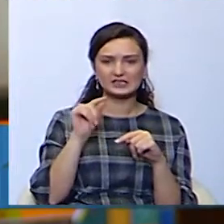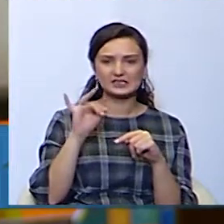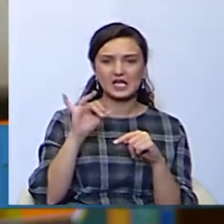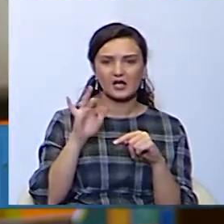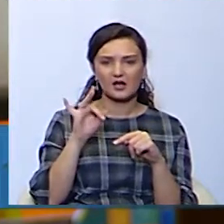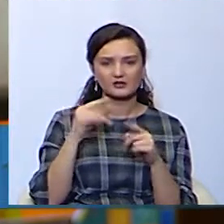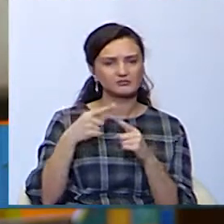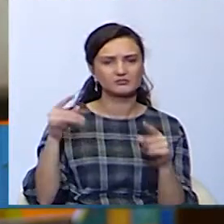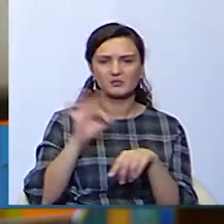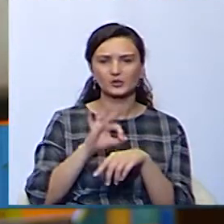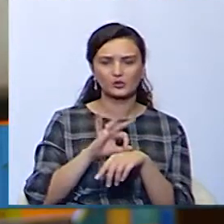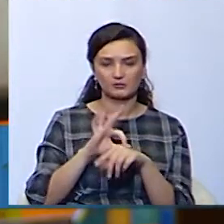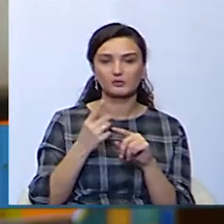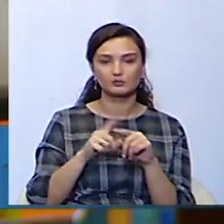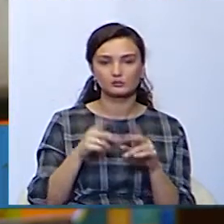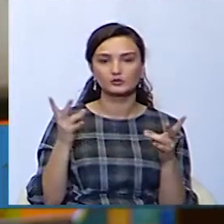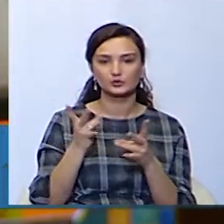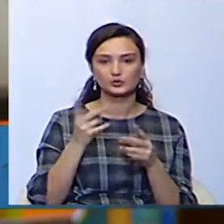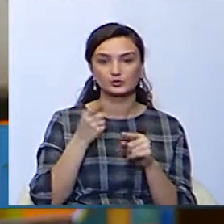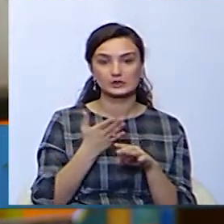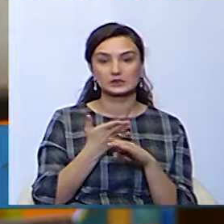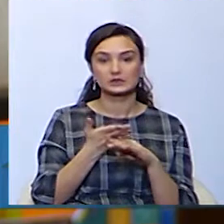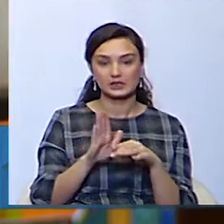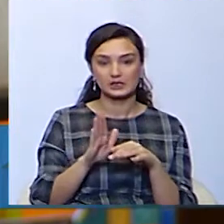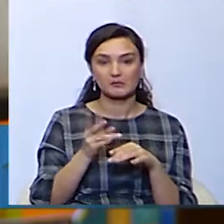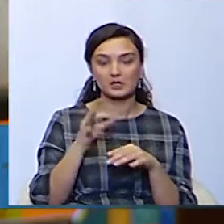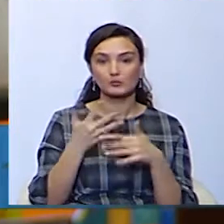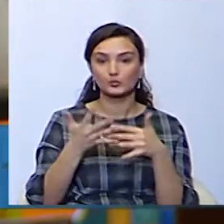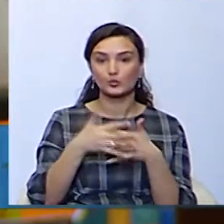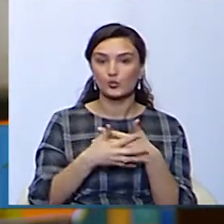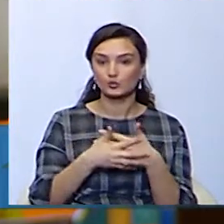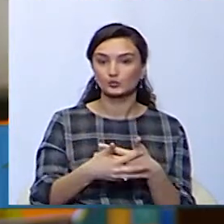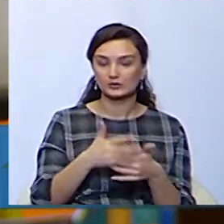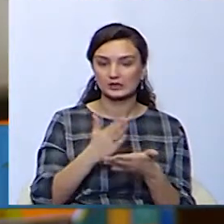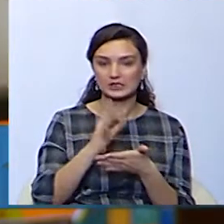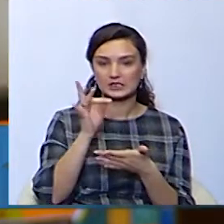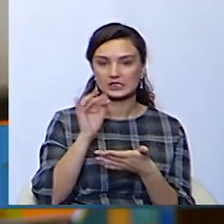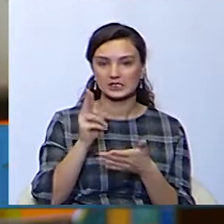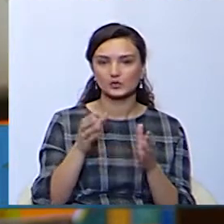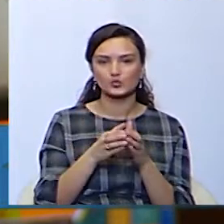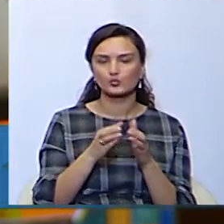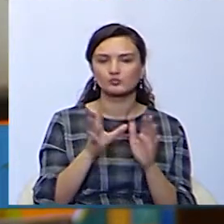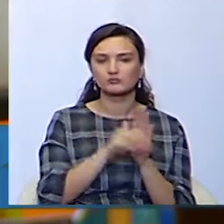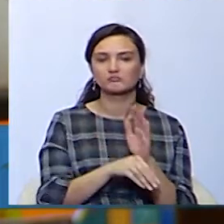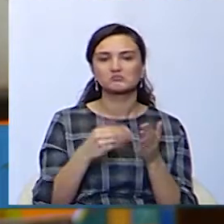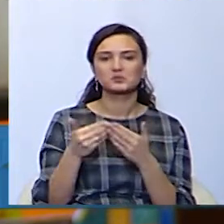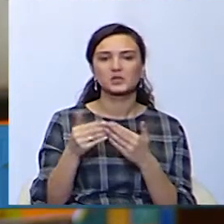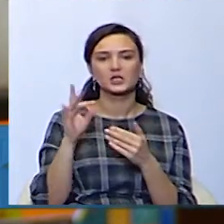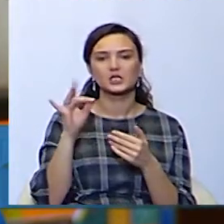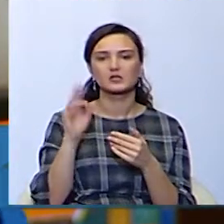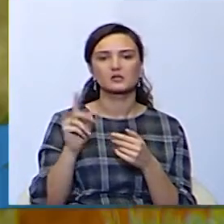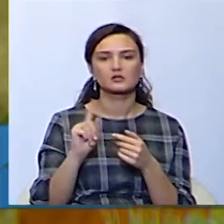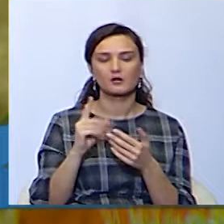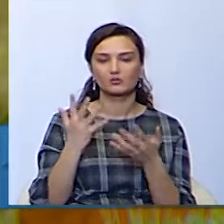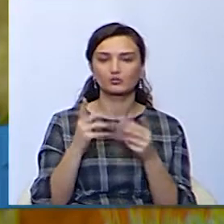პათოლოგიები, მაქსიმალურად საჭიროა გამოიყენოთ ეს დოზა. მაგრამ თუ ორსული მიეკუთვნება რისკ ჯგუფს, რაც ნიშნავს რისკ ჯგუფი დაუშვათ,